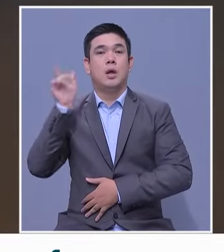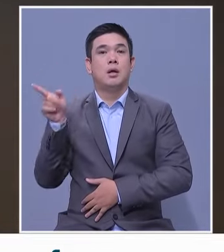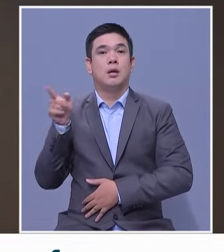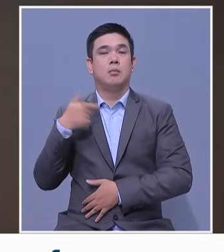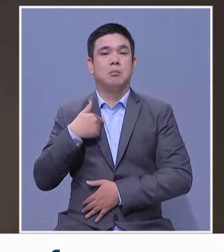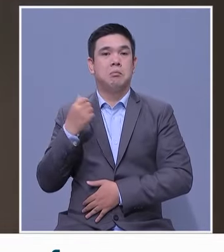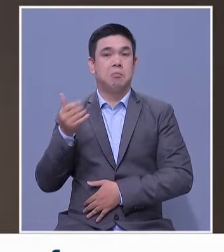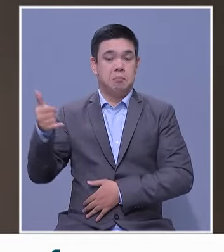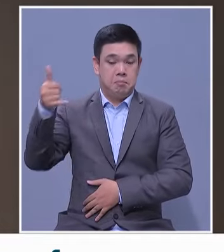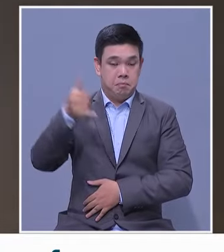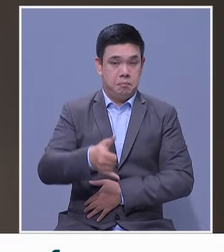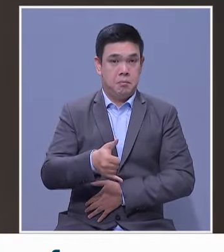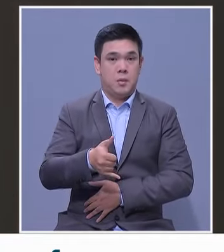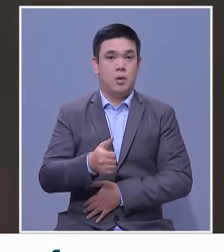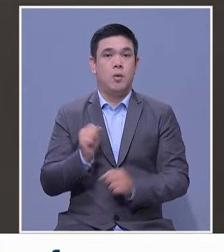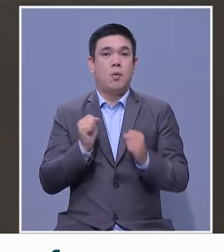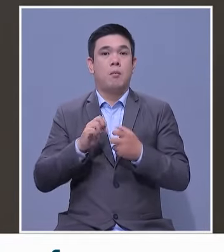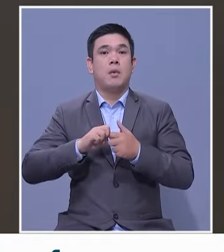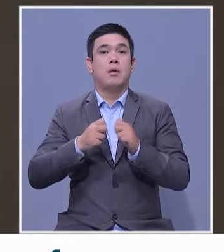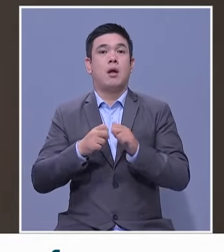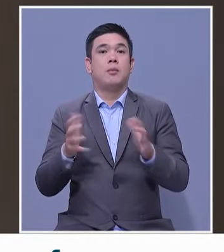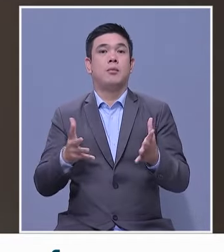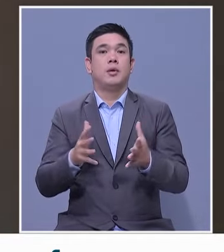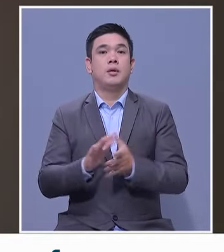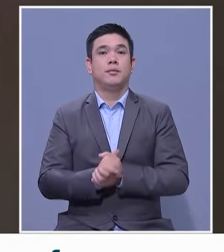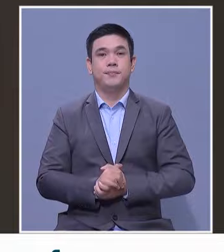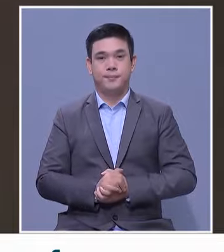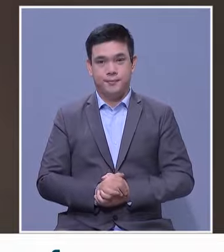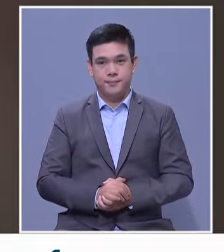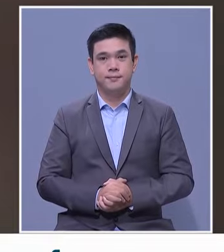ตำรวจน้ำจะกลับมาอีกแล้วก็ไม่อยากมีปัญหานะครับ